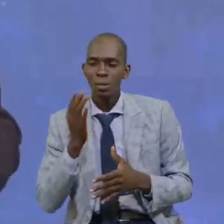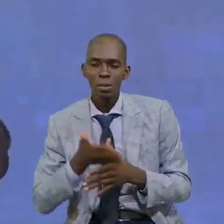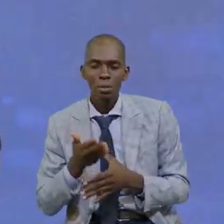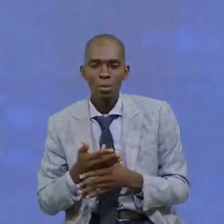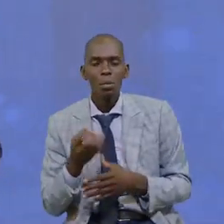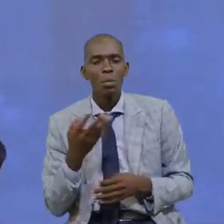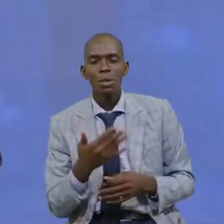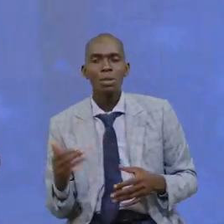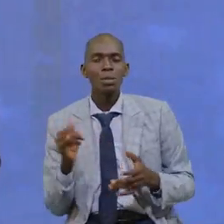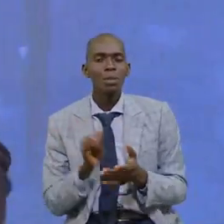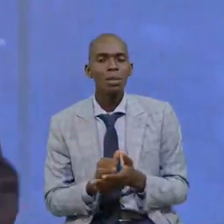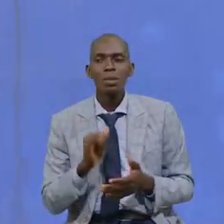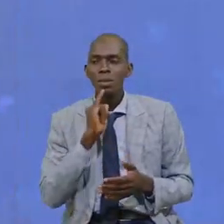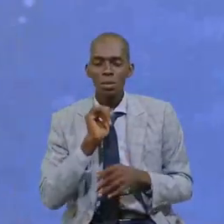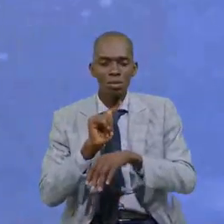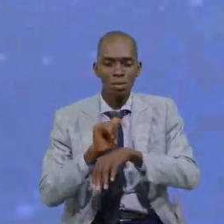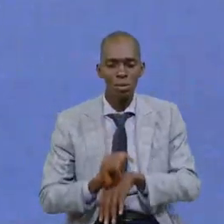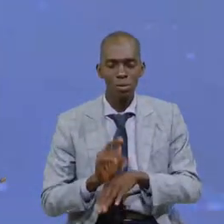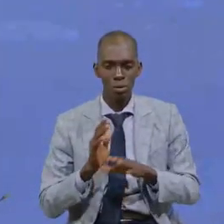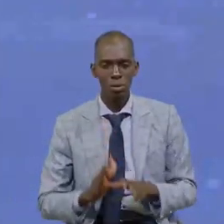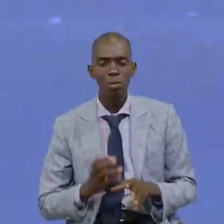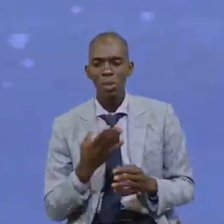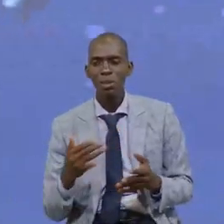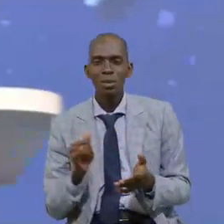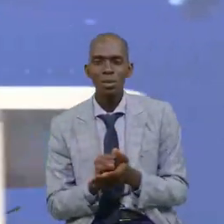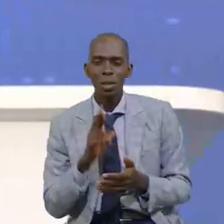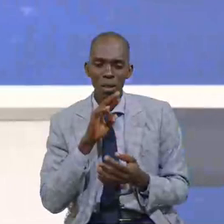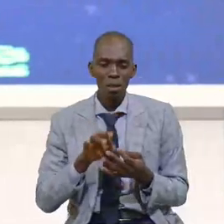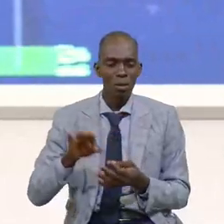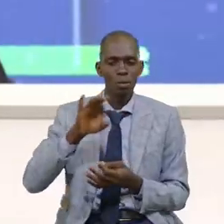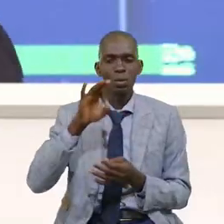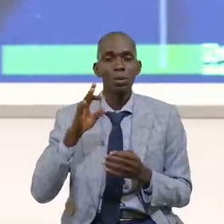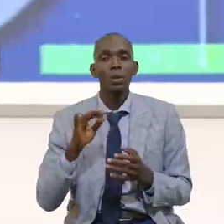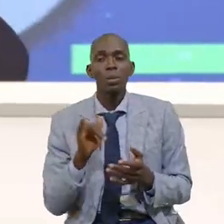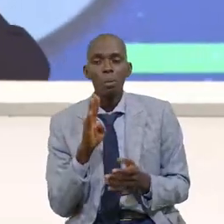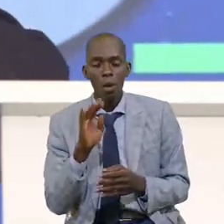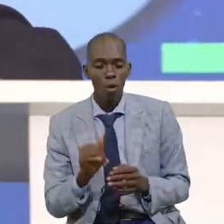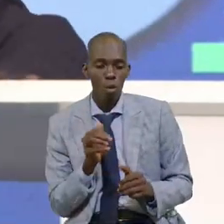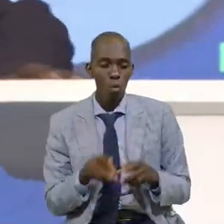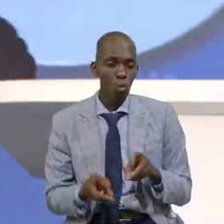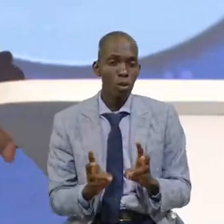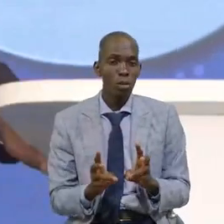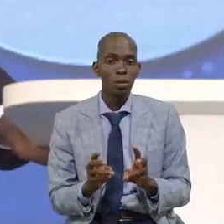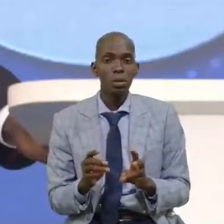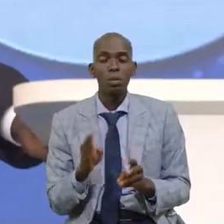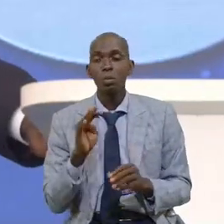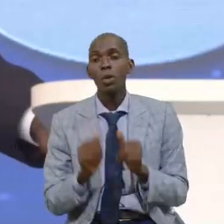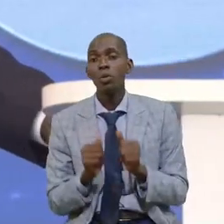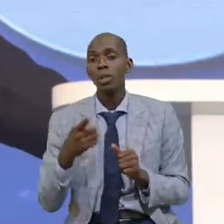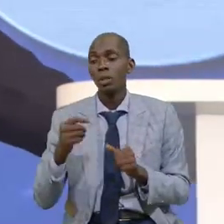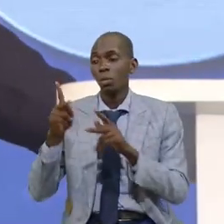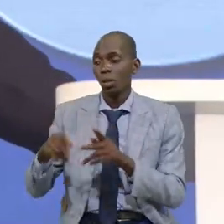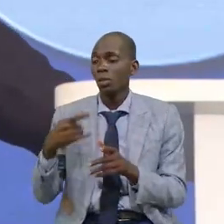choses traditionnelles, beaucoup de choses spirituelles par lesquelles le ravisseur